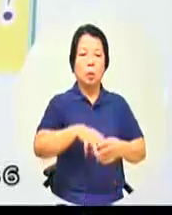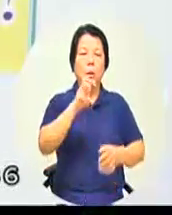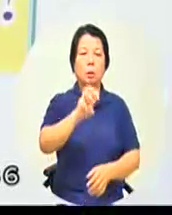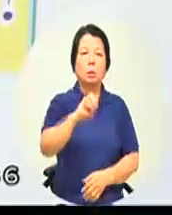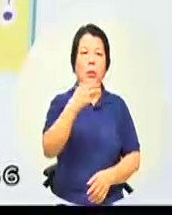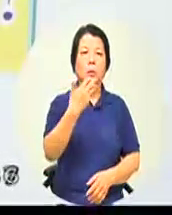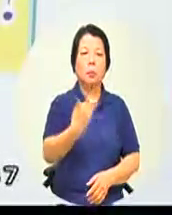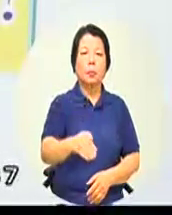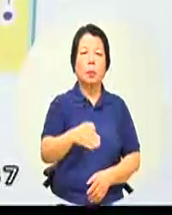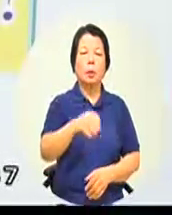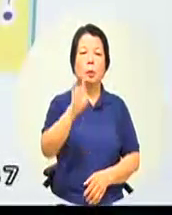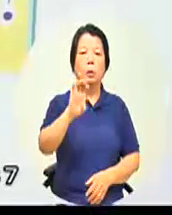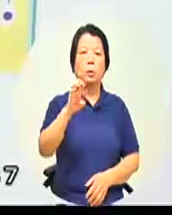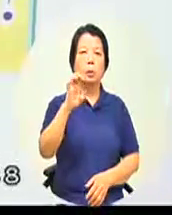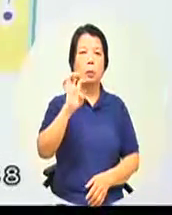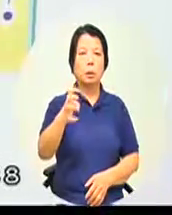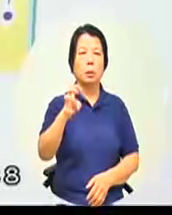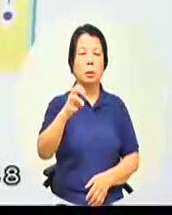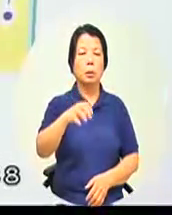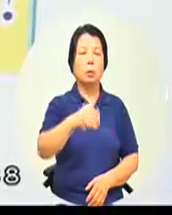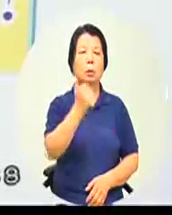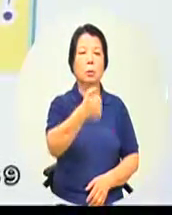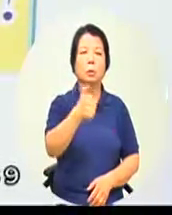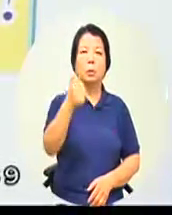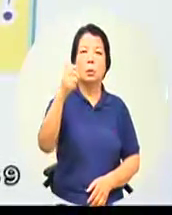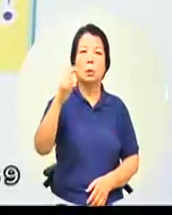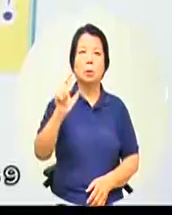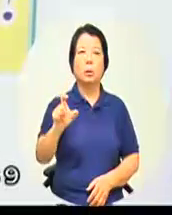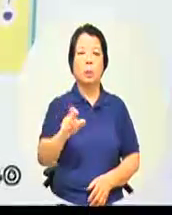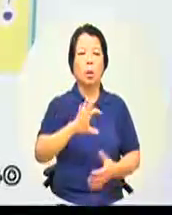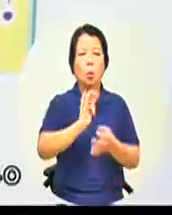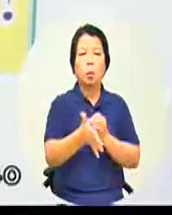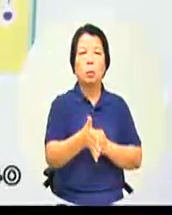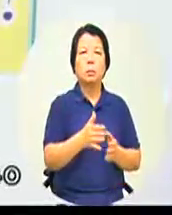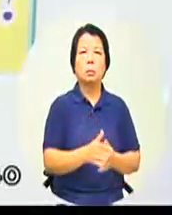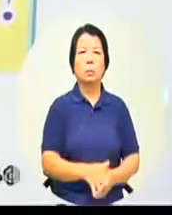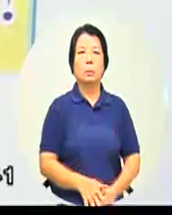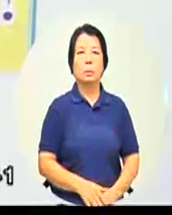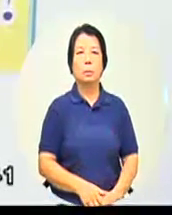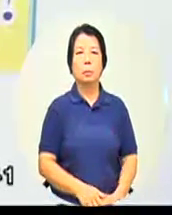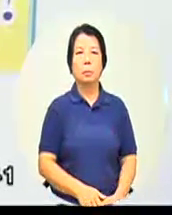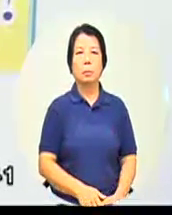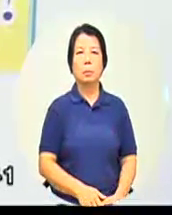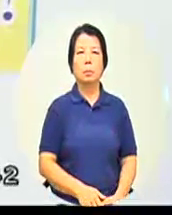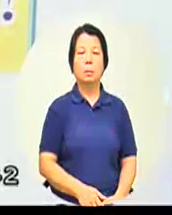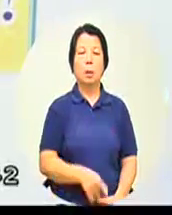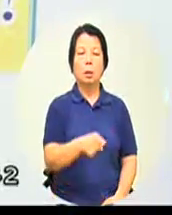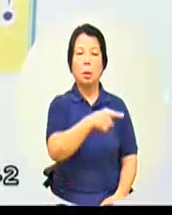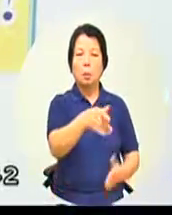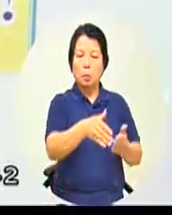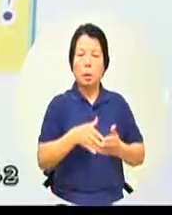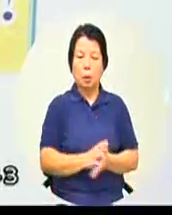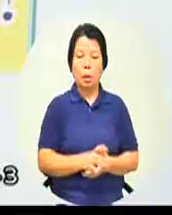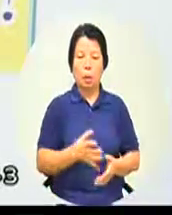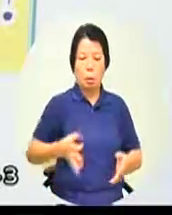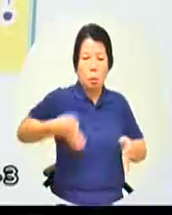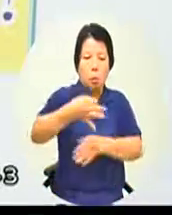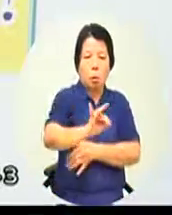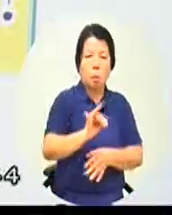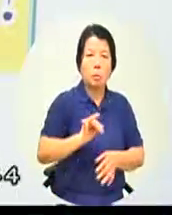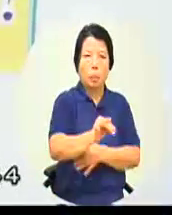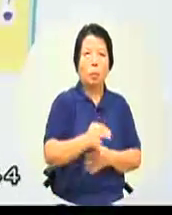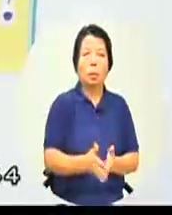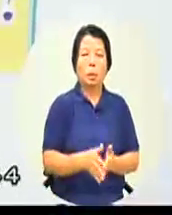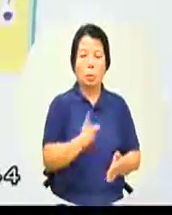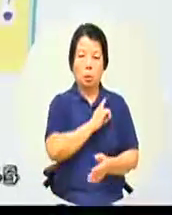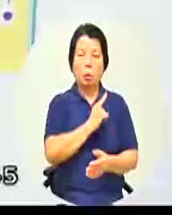也有40%，也有50%，60%。为什么呢？人明明就交这的钱，啊，你会当大